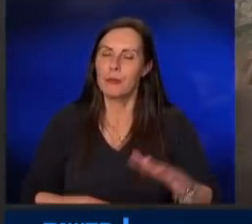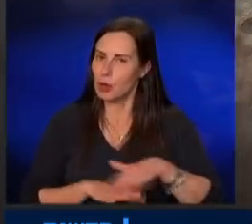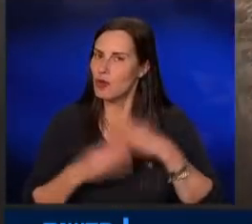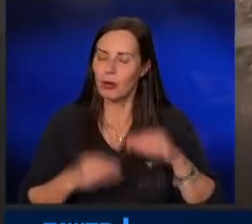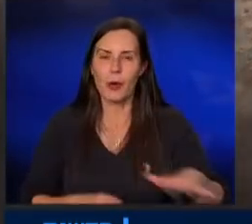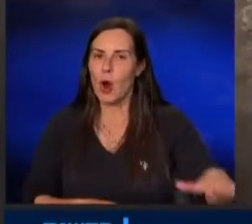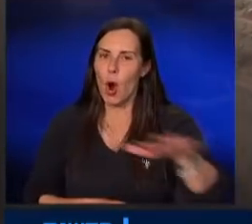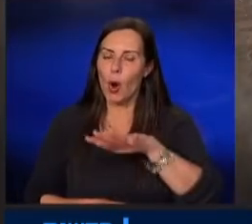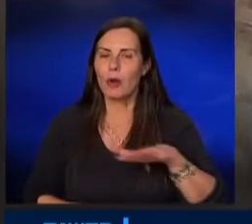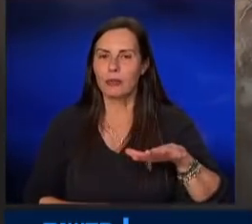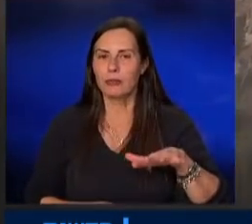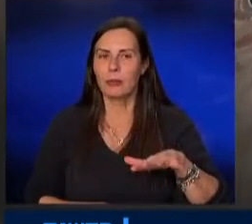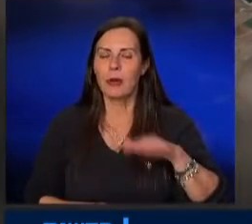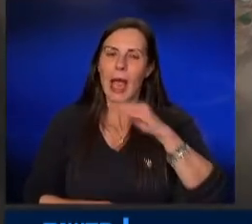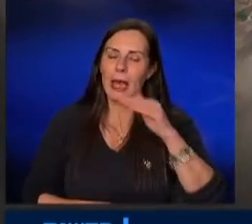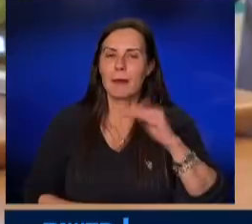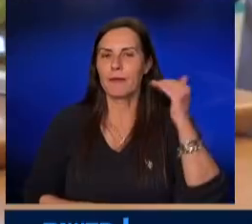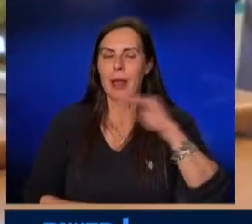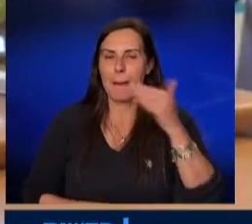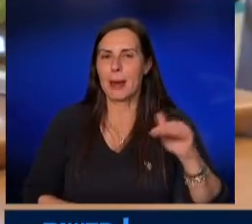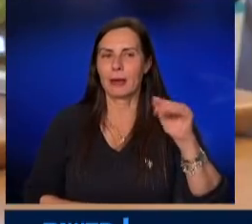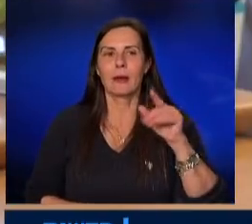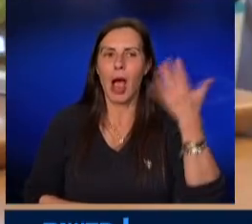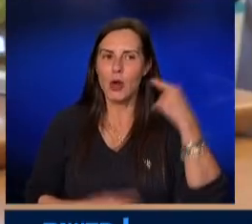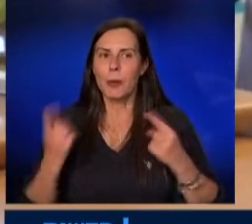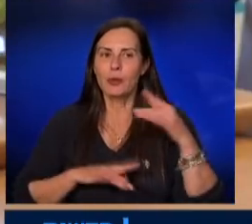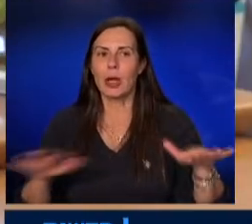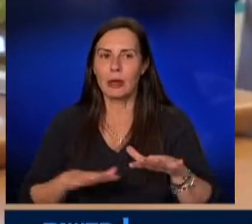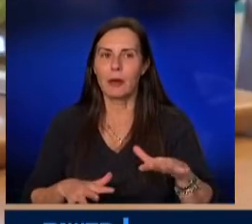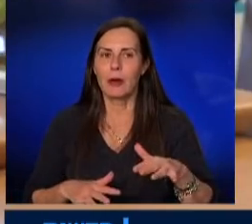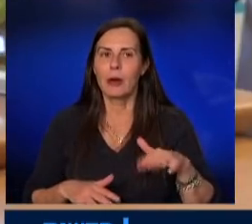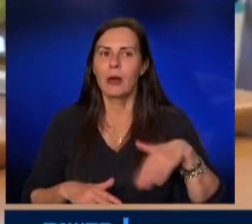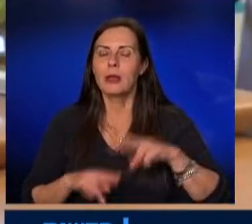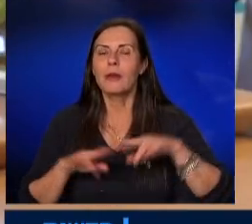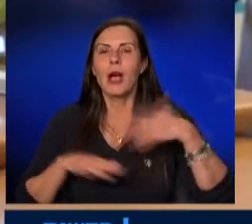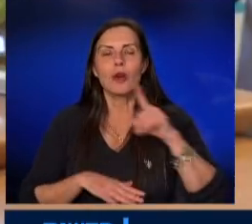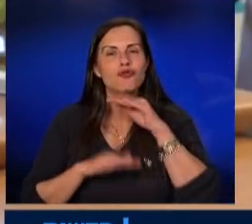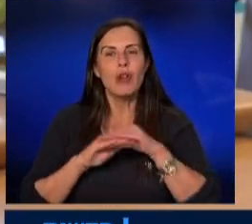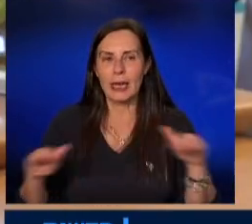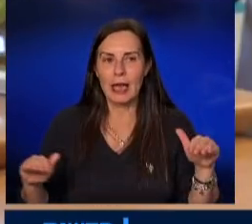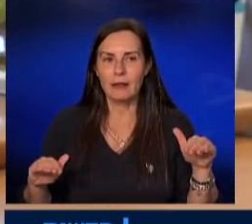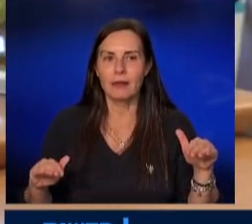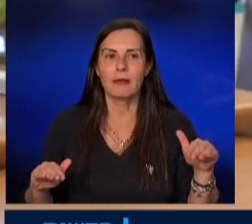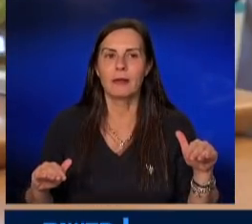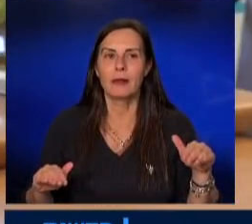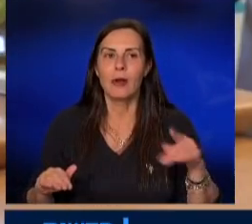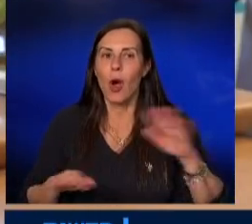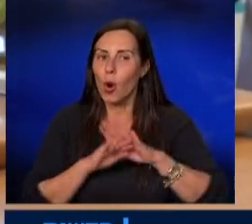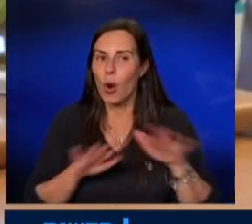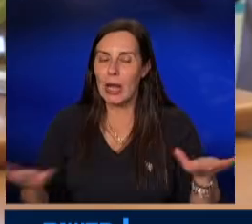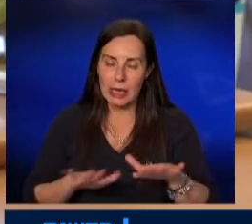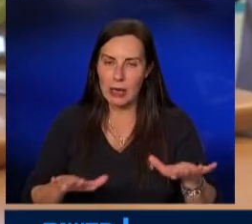בכל אזור עמק הירדן, הגלבוע ועמק ישראל. היו מקרים שרעידות חזקות באו דווקא אחרי שקט. ככה שכל